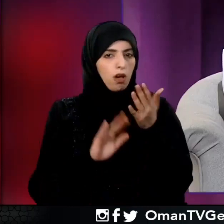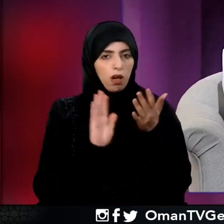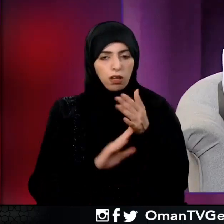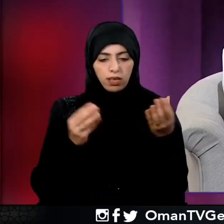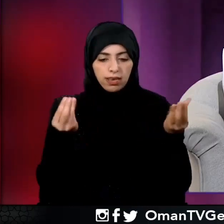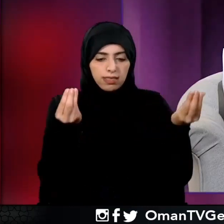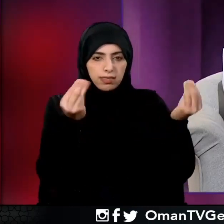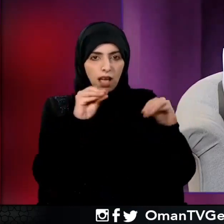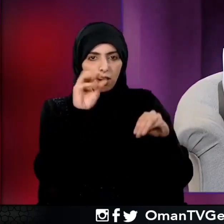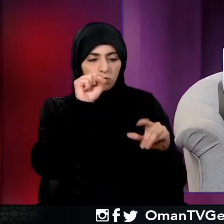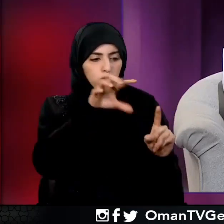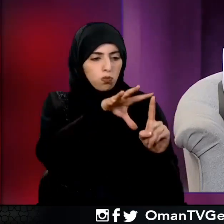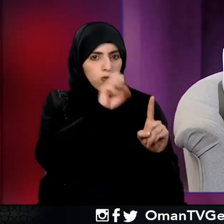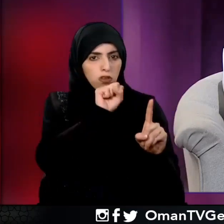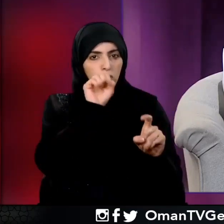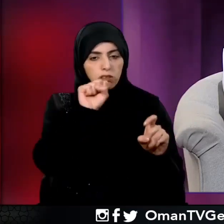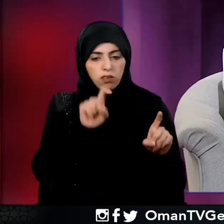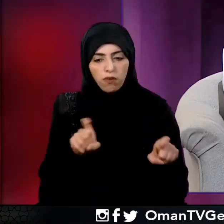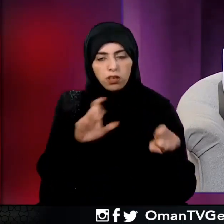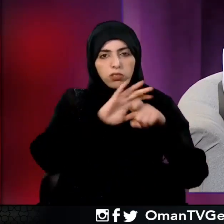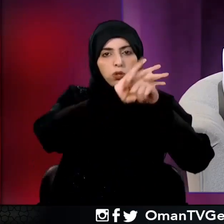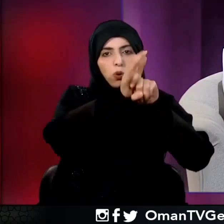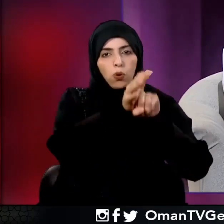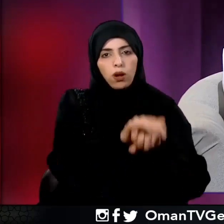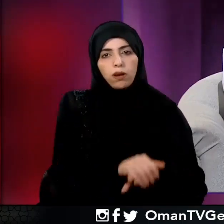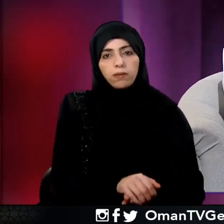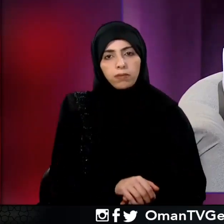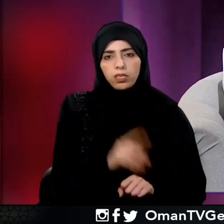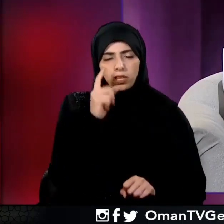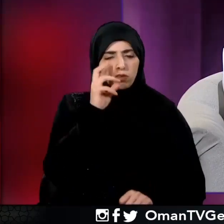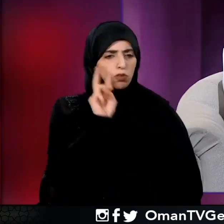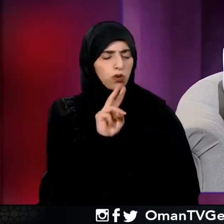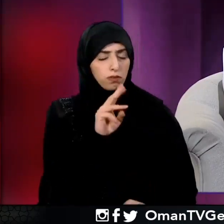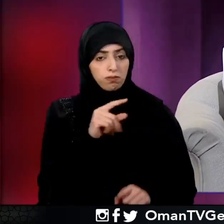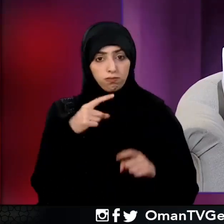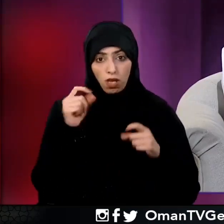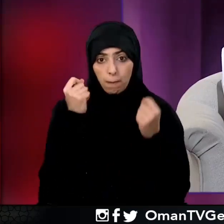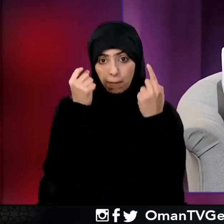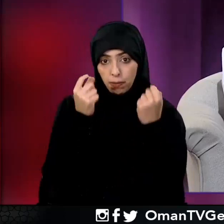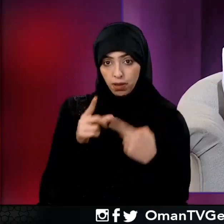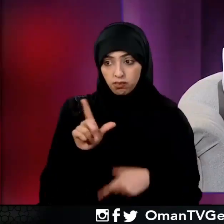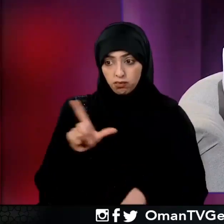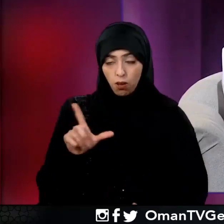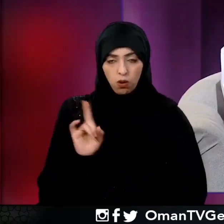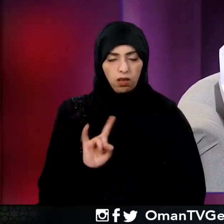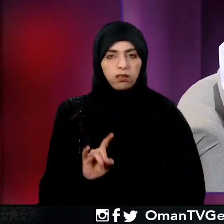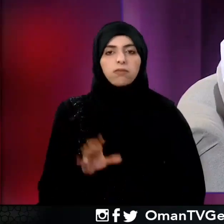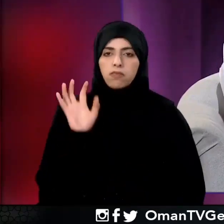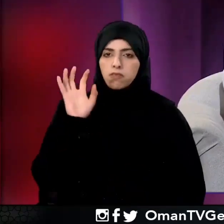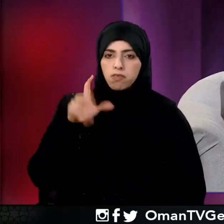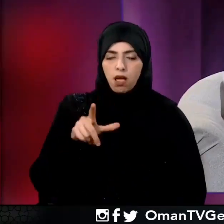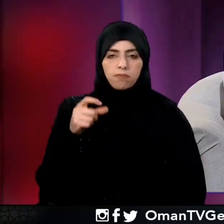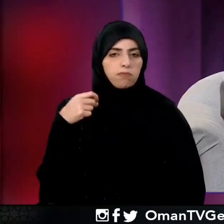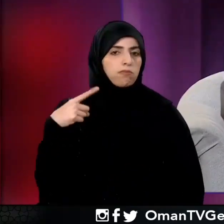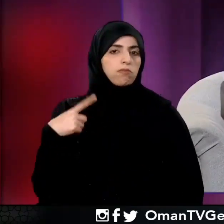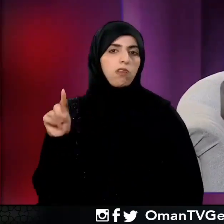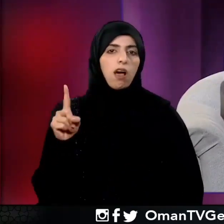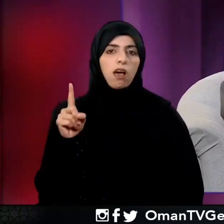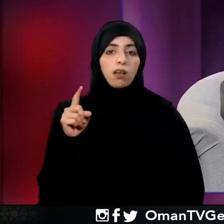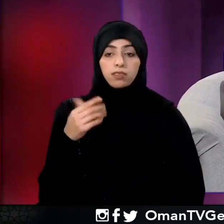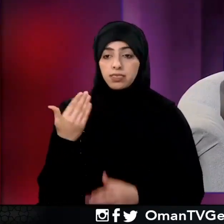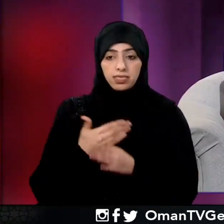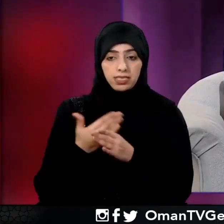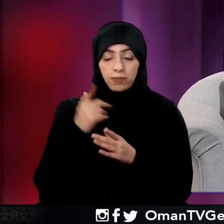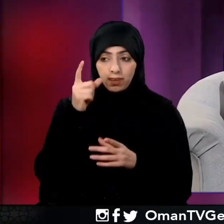عرضة للإصابة بعدوى فيروس كورونا، إلى أي درجة هذا دقيق الموضوع؟ نعم، هو دقيق جدا، لأنه